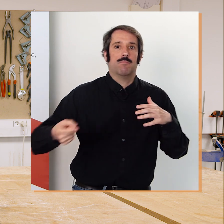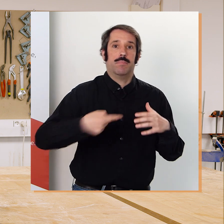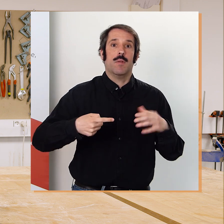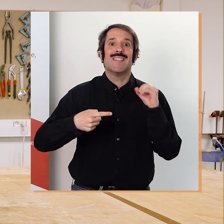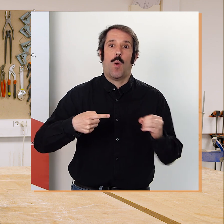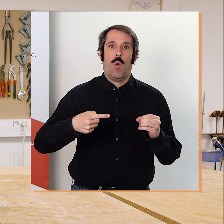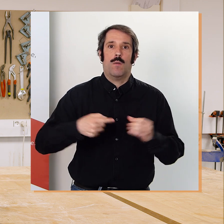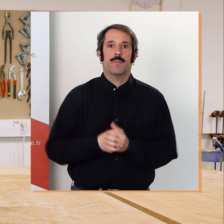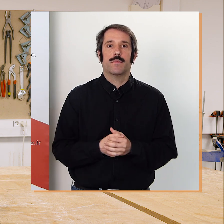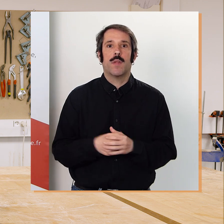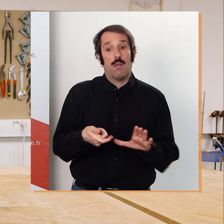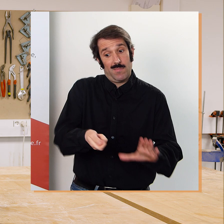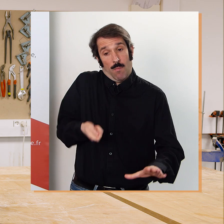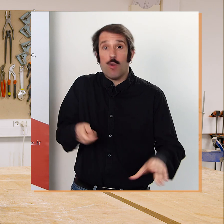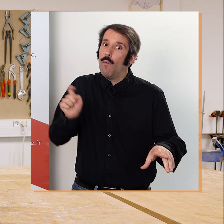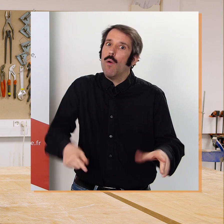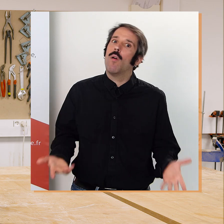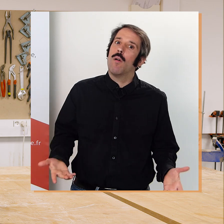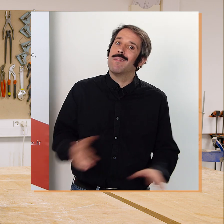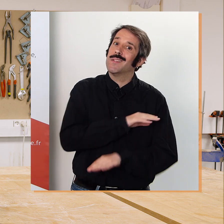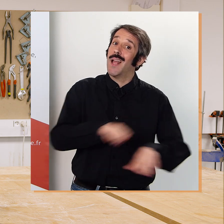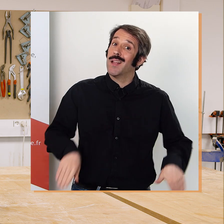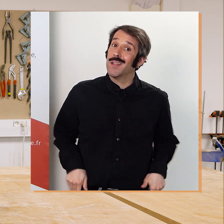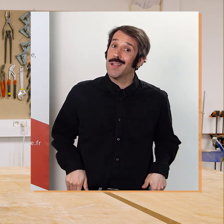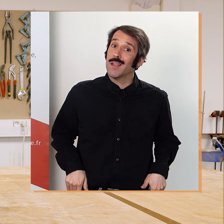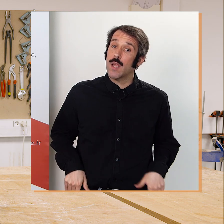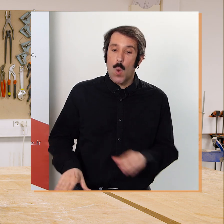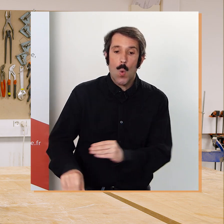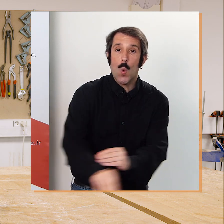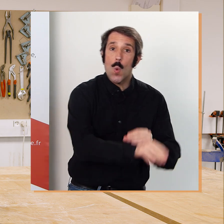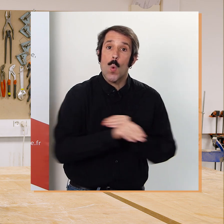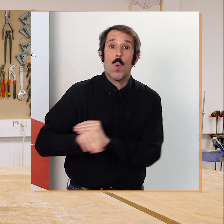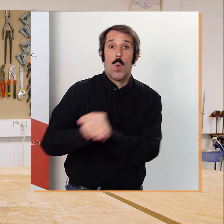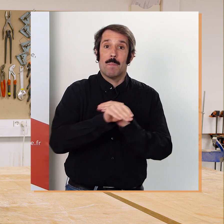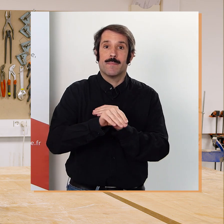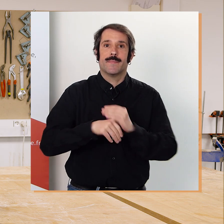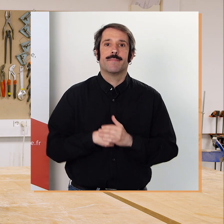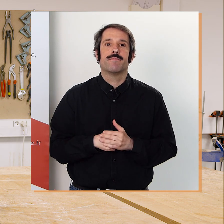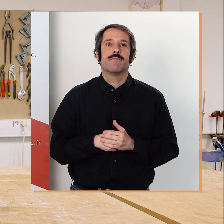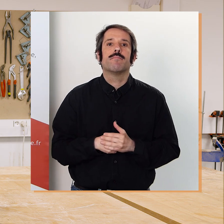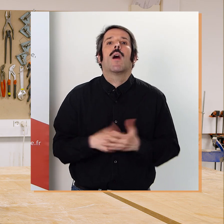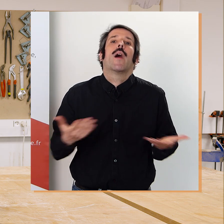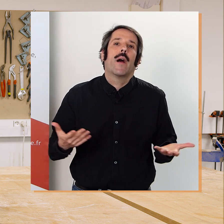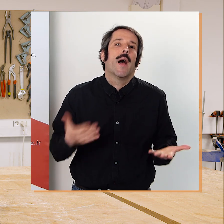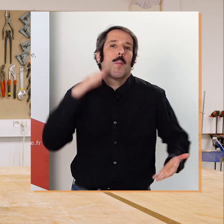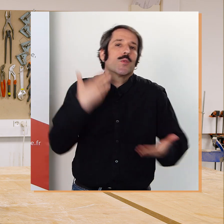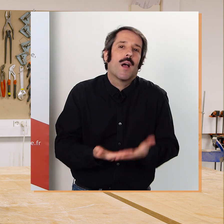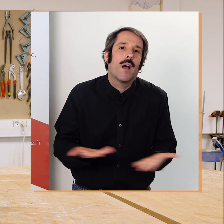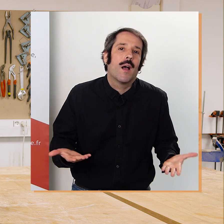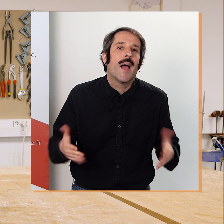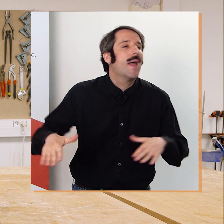machines à zéro, les débrancher et enfin passer l'aspirateur de manière à ce